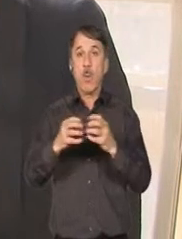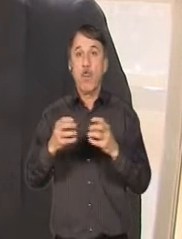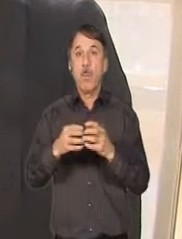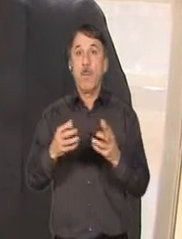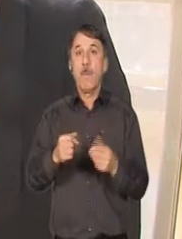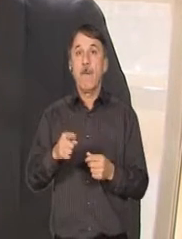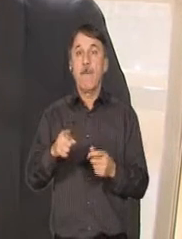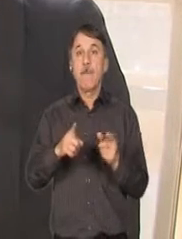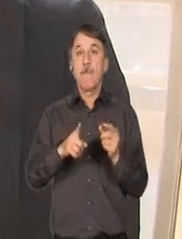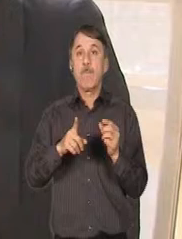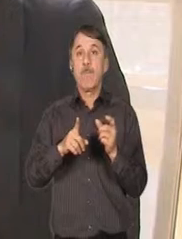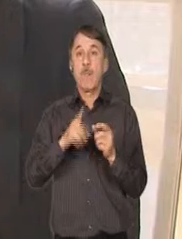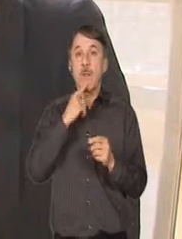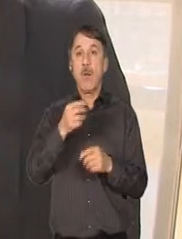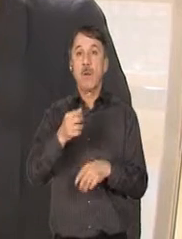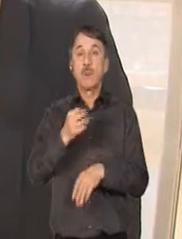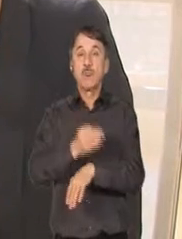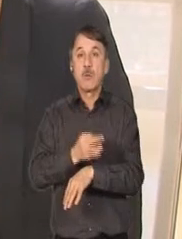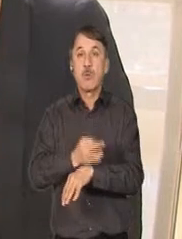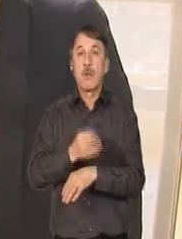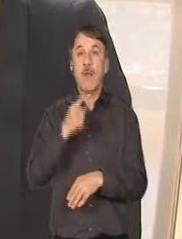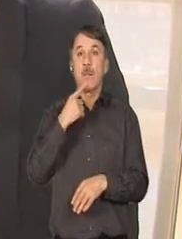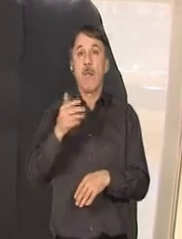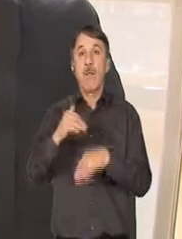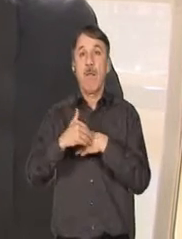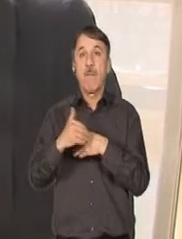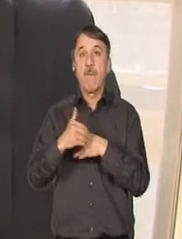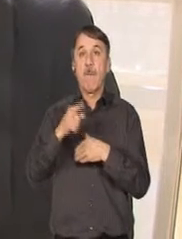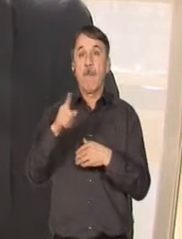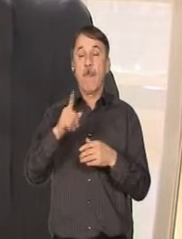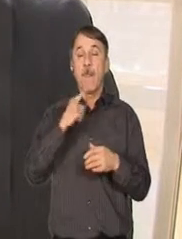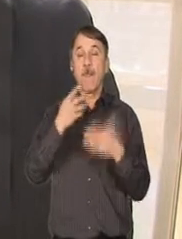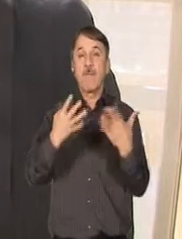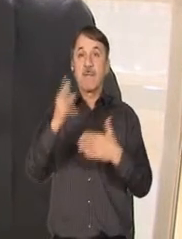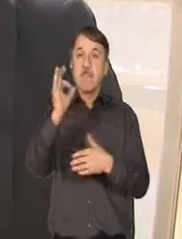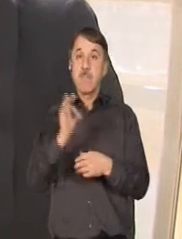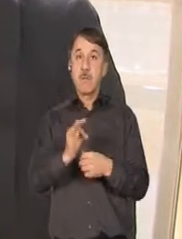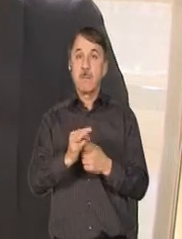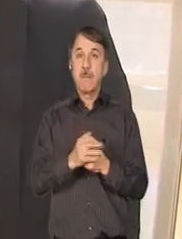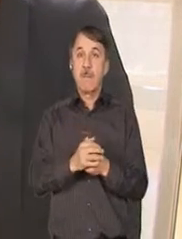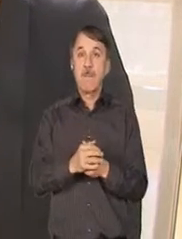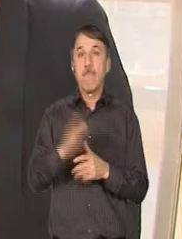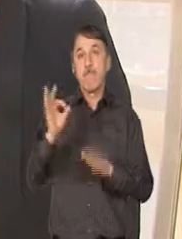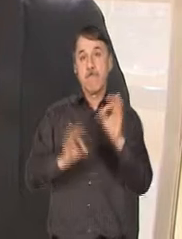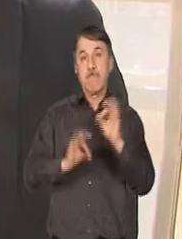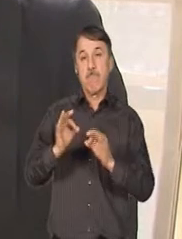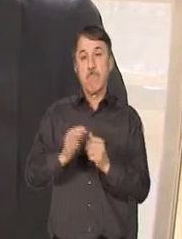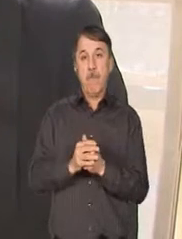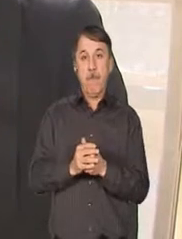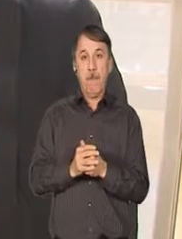nivou iznosi 60%, dok na godišnjem nivou dostiže čak 90%, što je